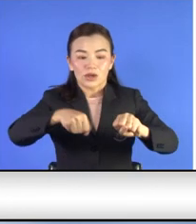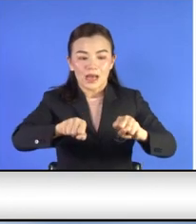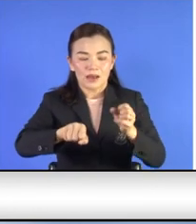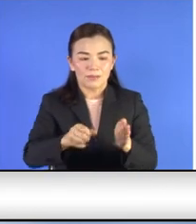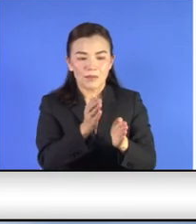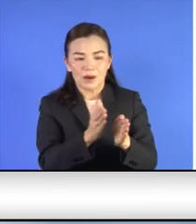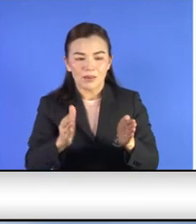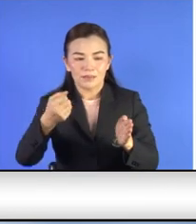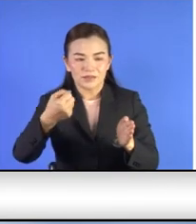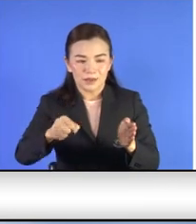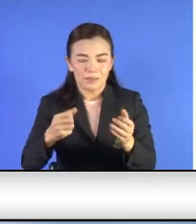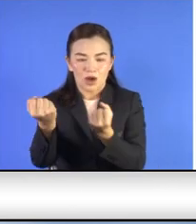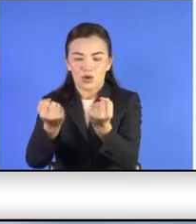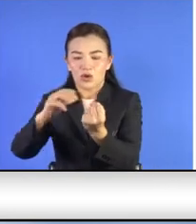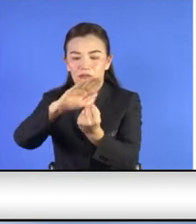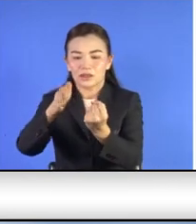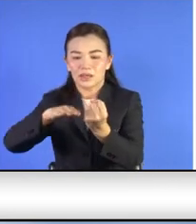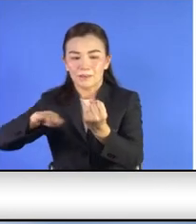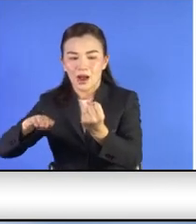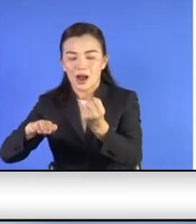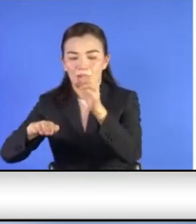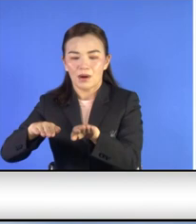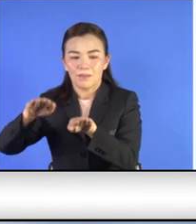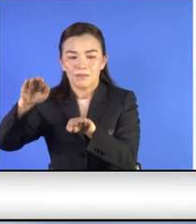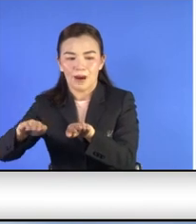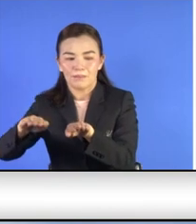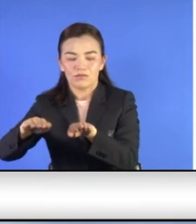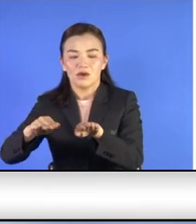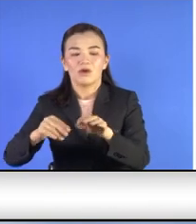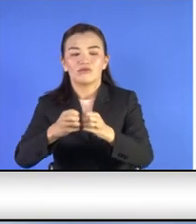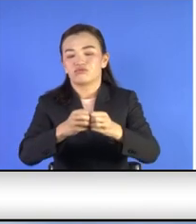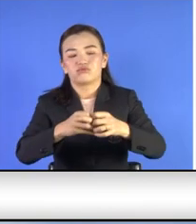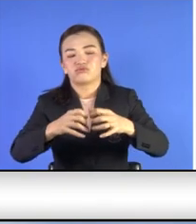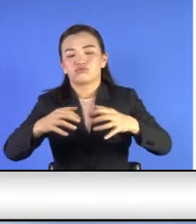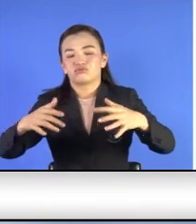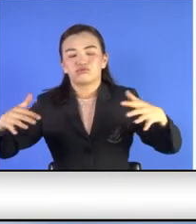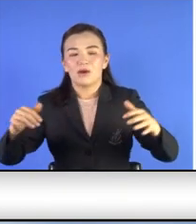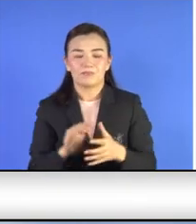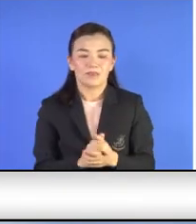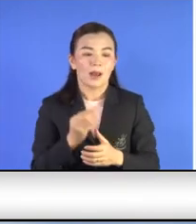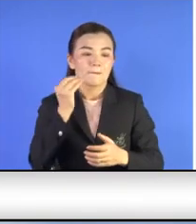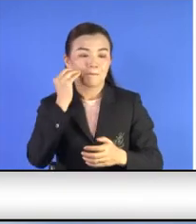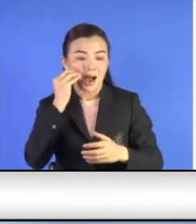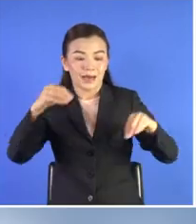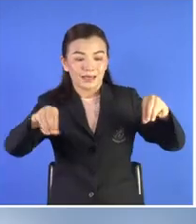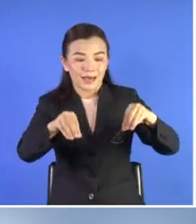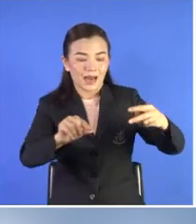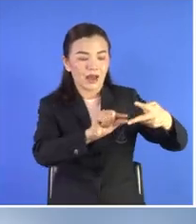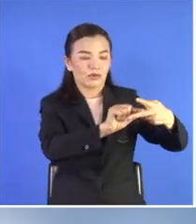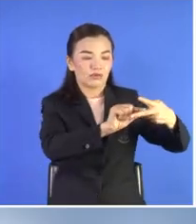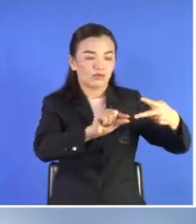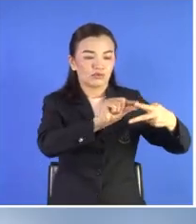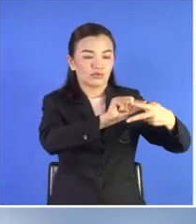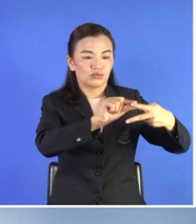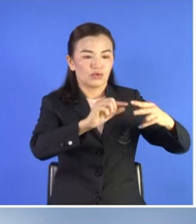ระบะอีก2คันถูกไฟไหม้เสียหายเหลือแต่ซากนอกจากนี้ยังมีบ้าน2ชั้นของเพื่อนบ้านที่อยู่ติดกันถูกแรงระเบิดเนี่ยหลัง